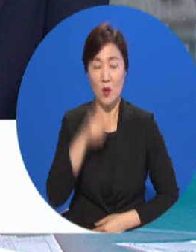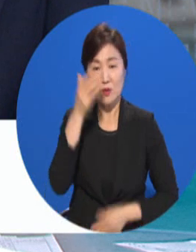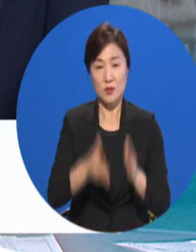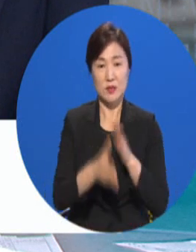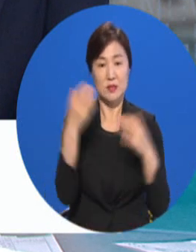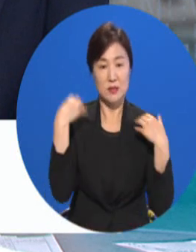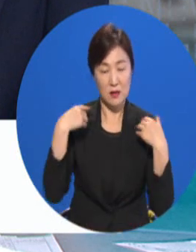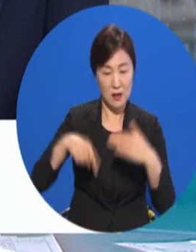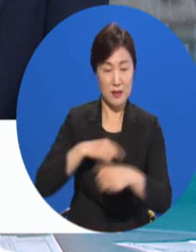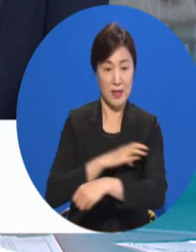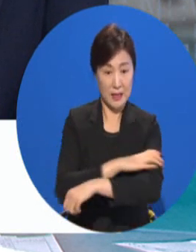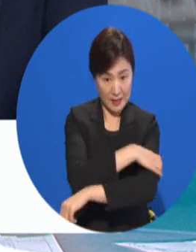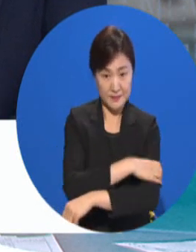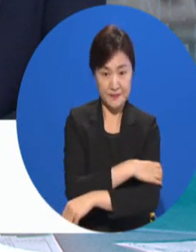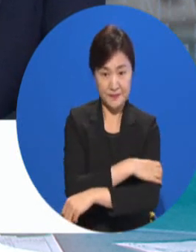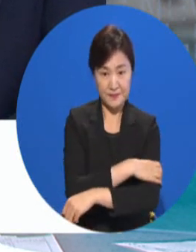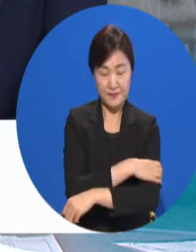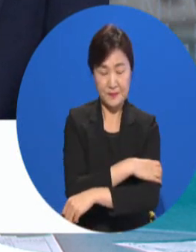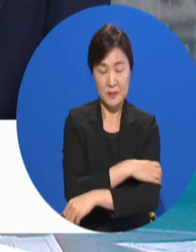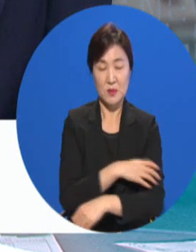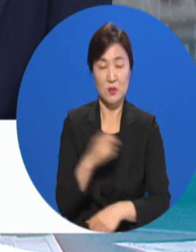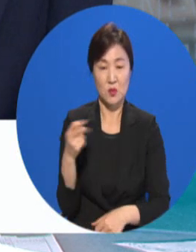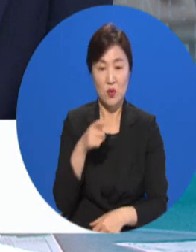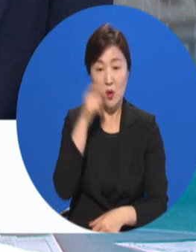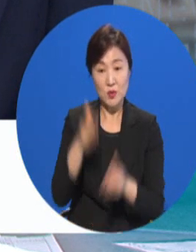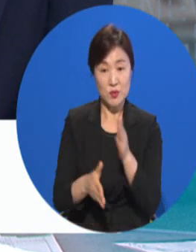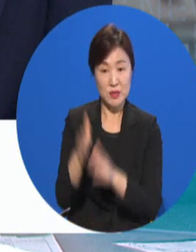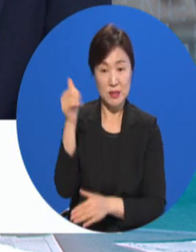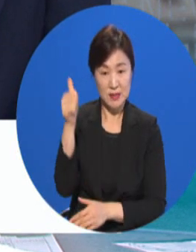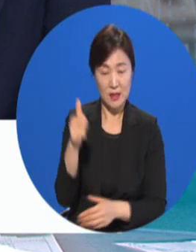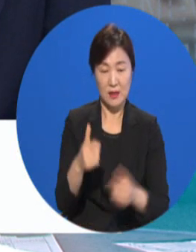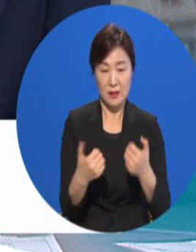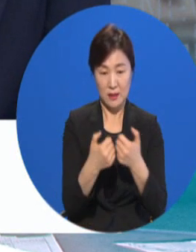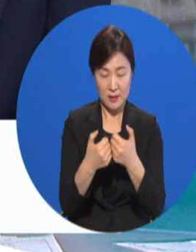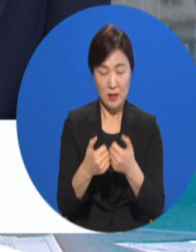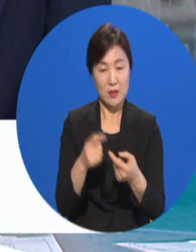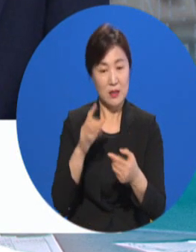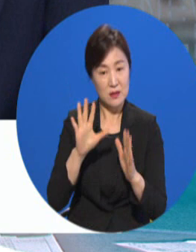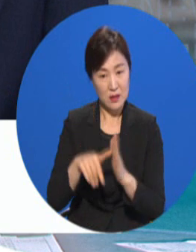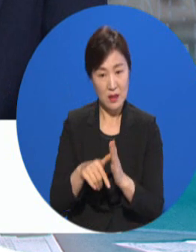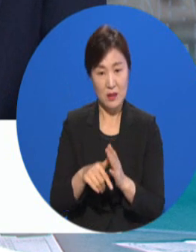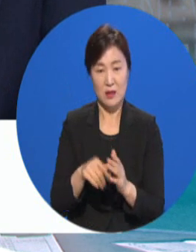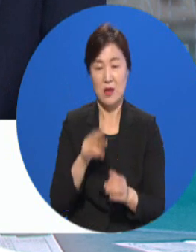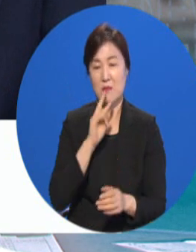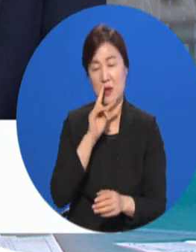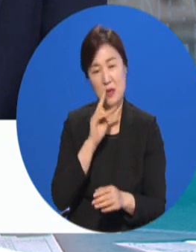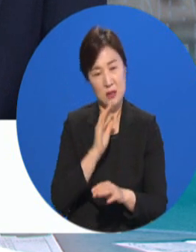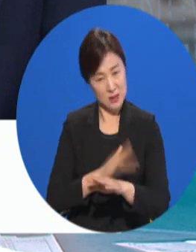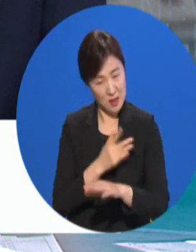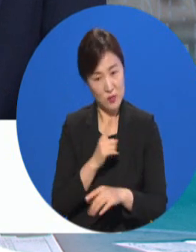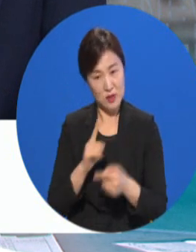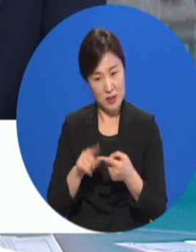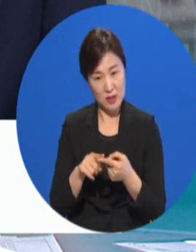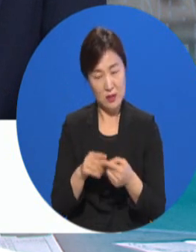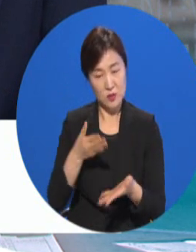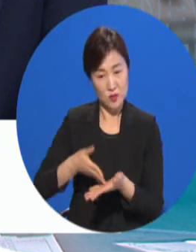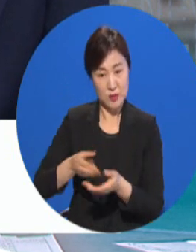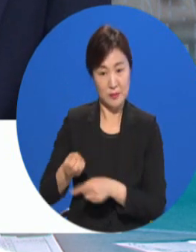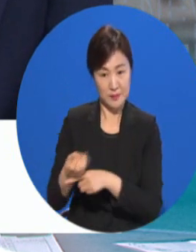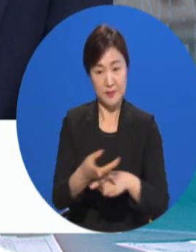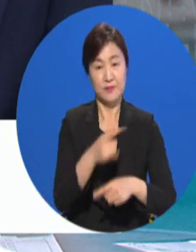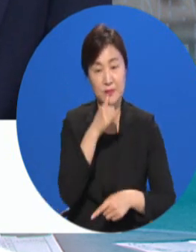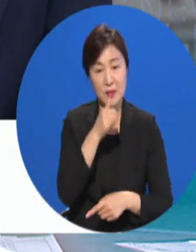여수시청 내 갑질 그리고 권호봉 여수시장의 간담회 실언 파문 등과 관련해 여수시가 MBC에 정정 보도를